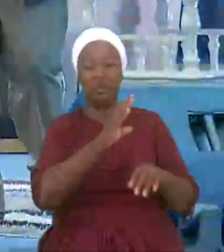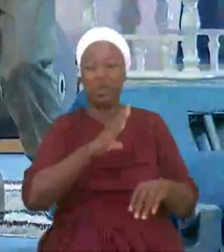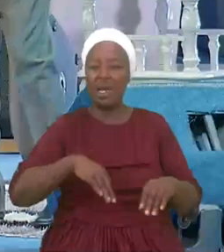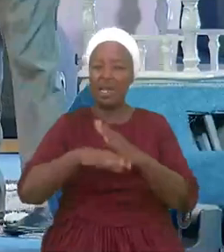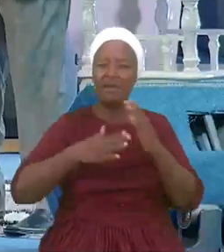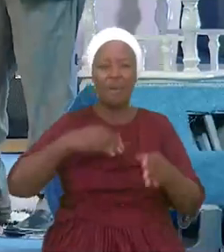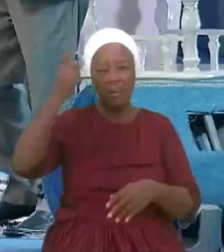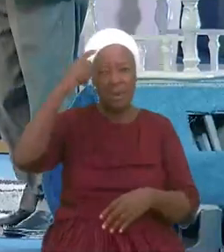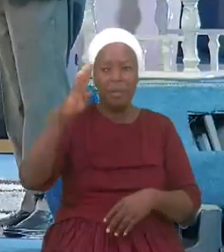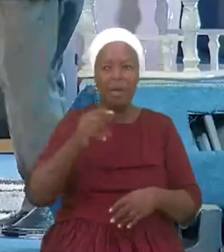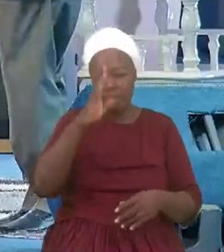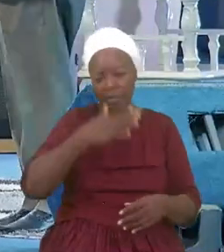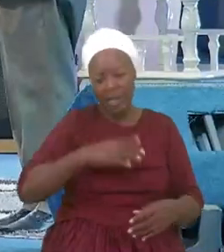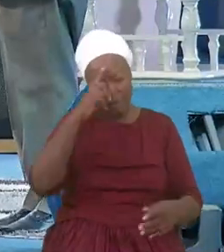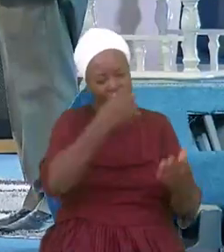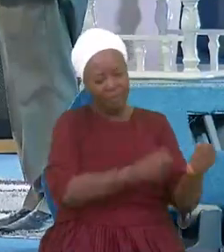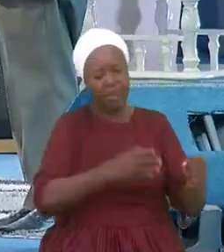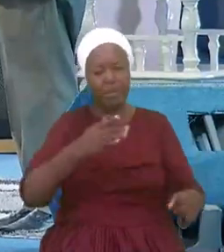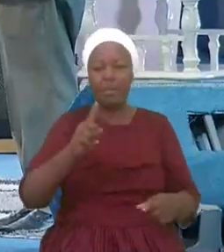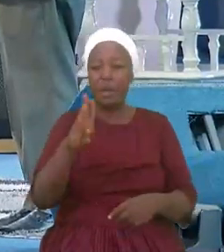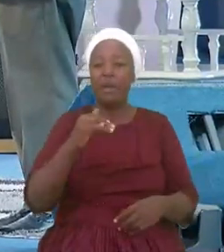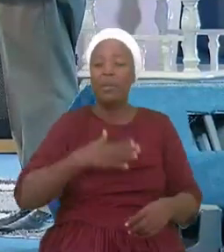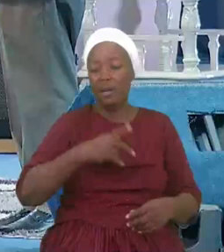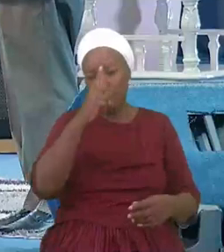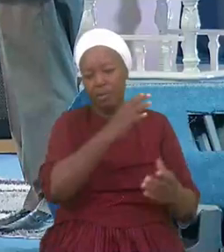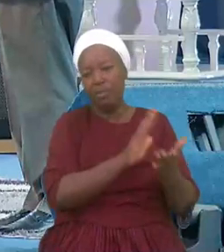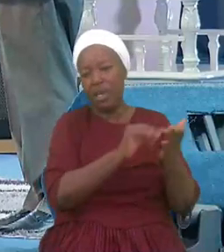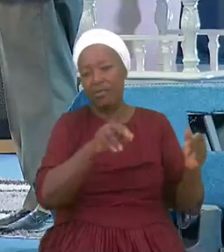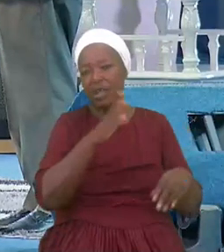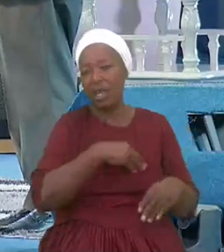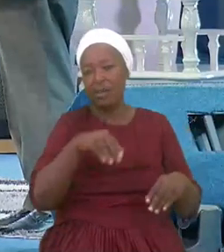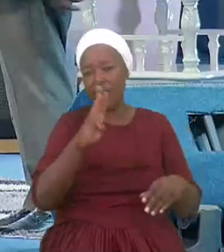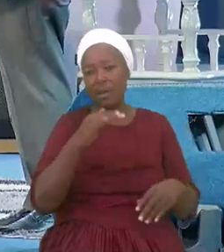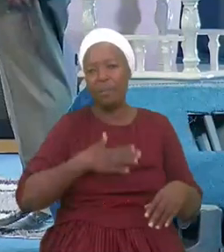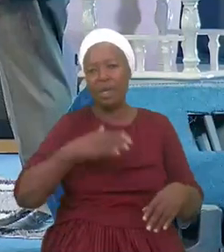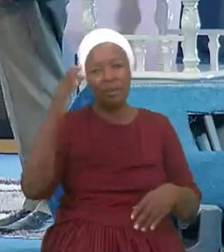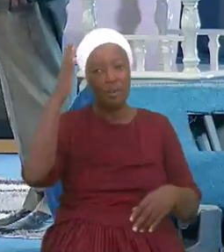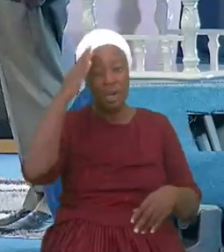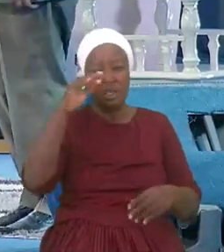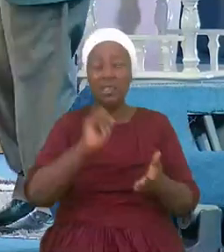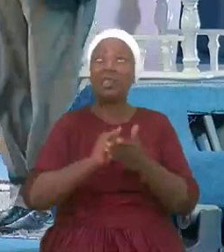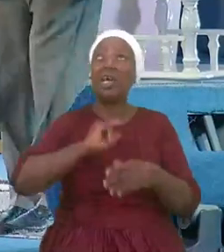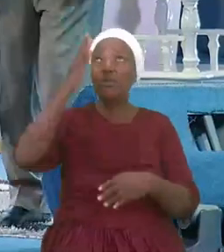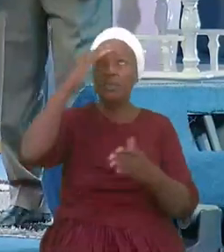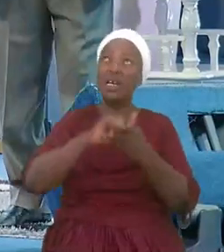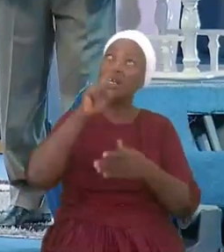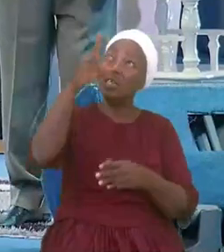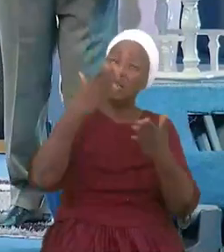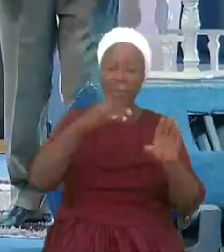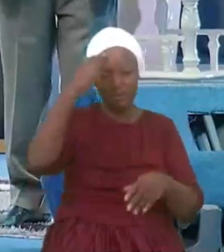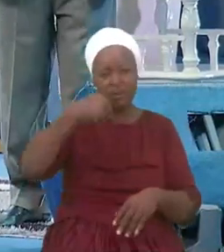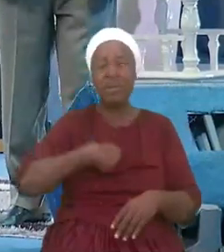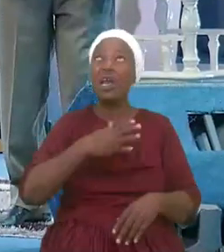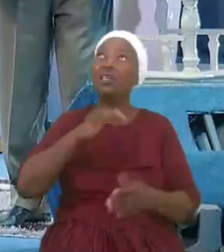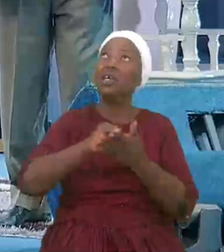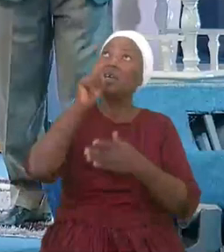œuvres des ténèbres et je m'approche de Christ je suis maintenant dans mes pensées par la foi par ma croyance par ma connaissance